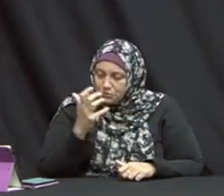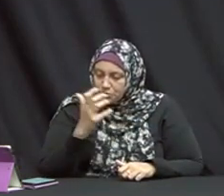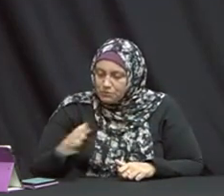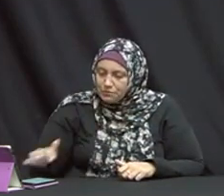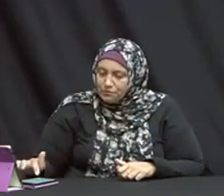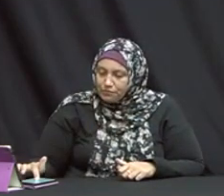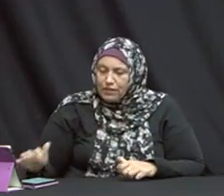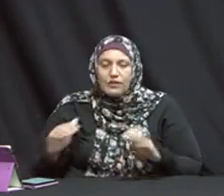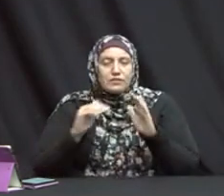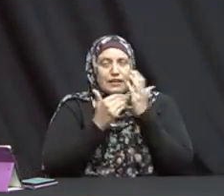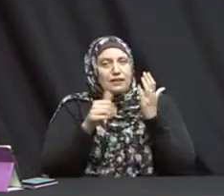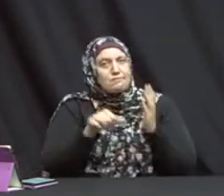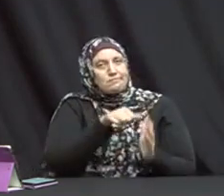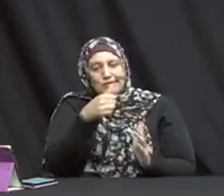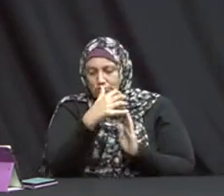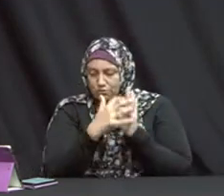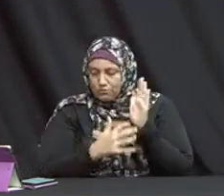والتين